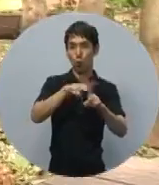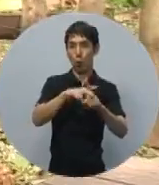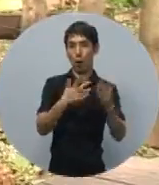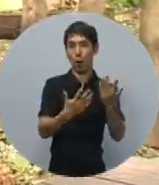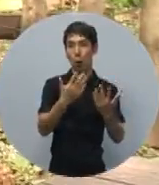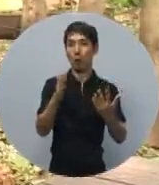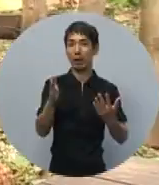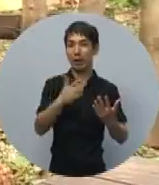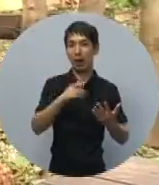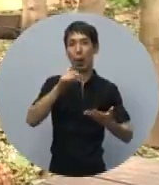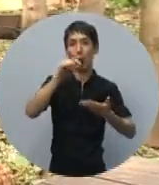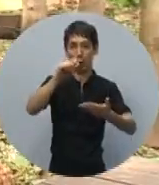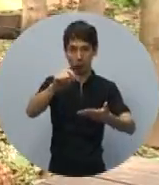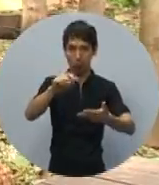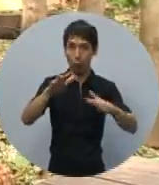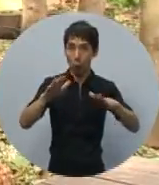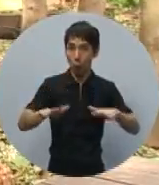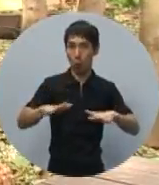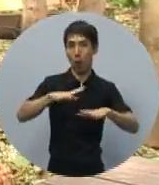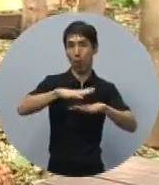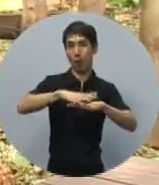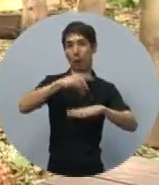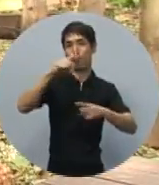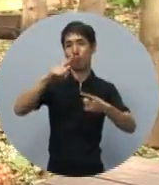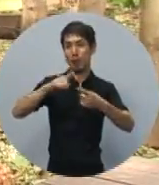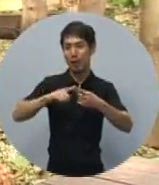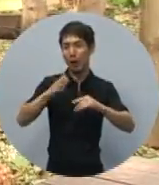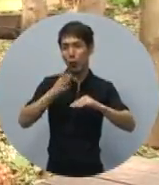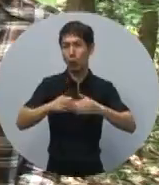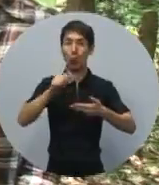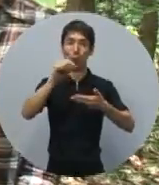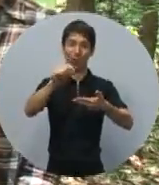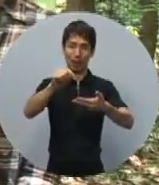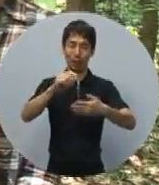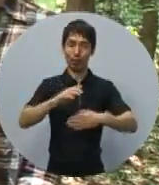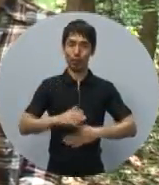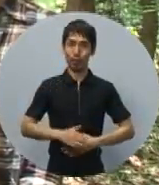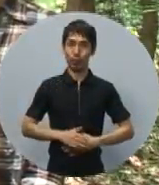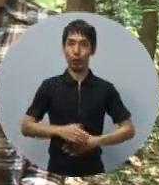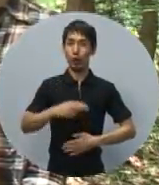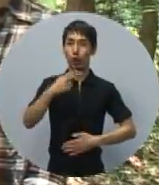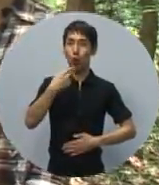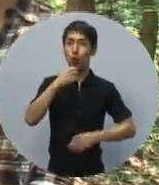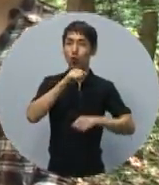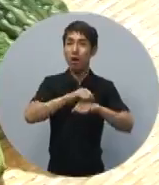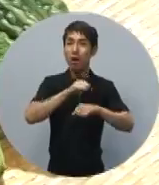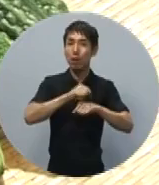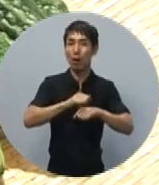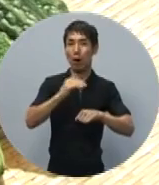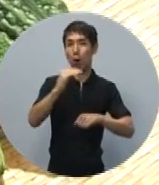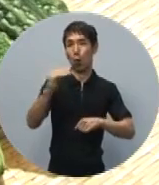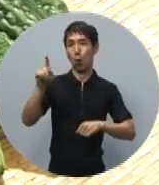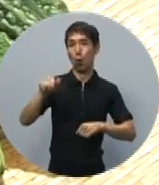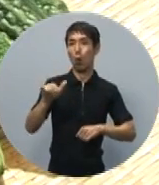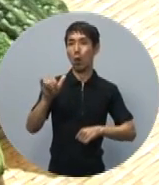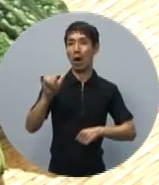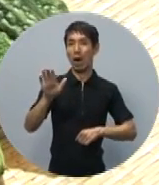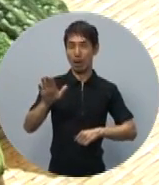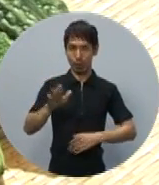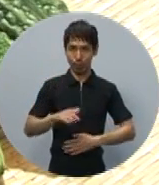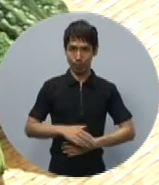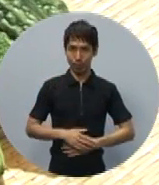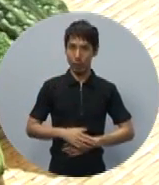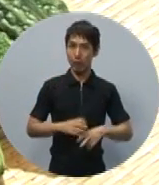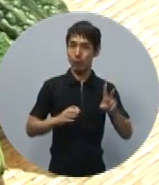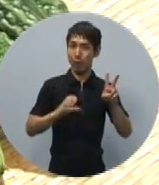届けします。今週もキャンプにぴったりの料理をお送りします。そして食材はゴーヤです。 はい、 ゴーヤは